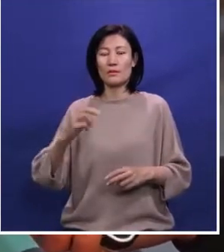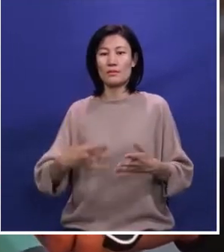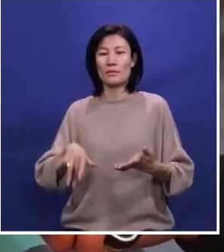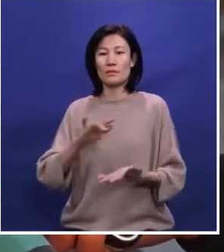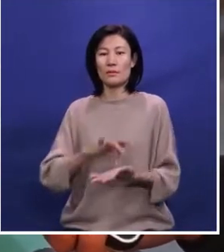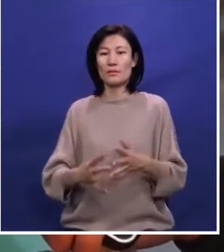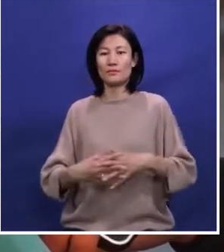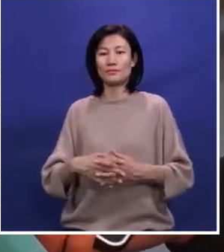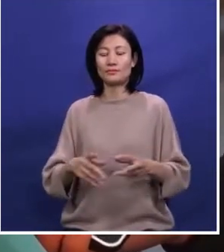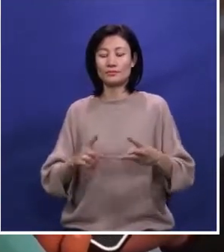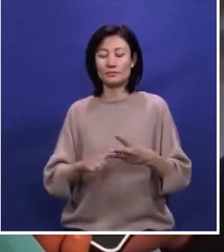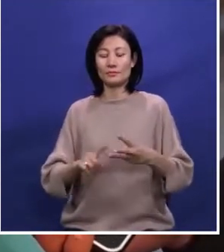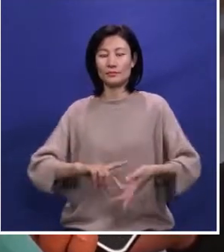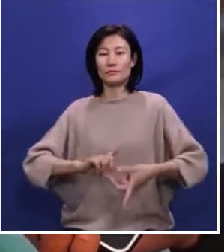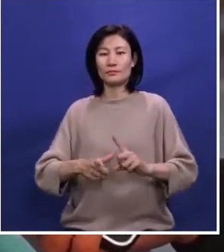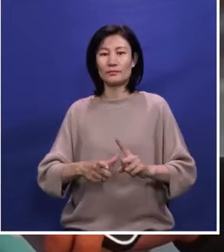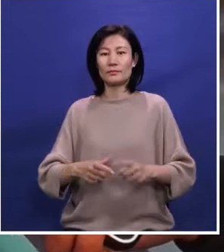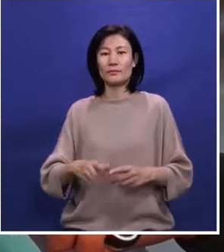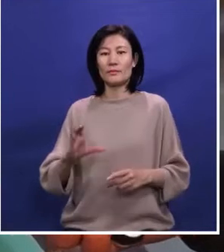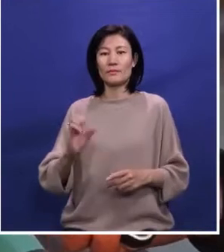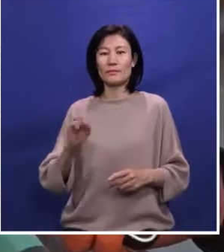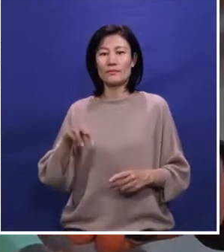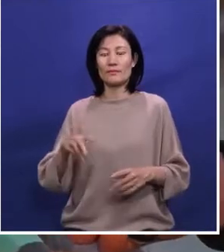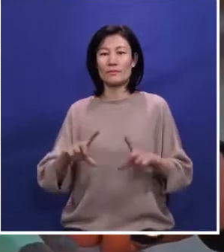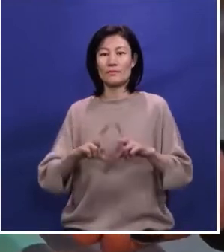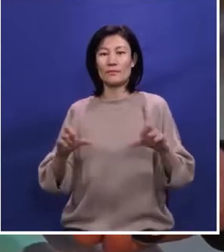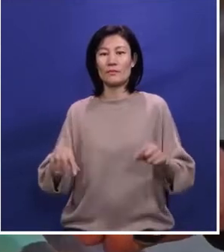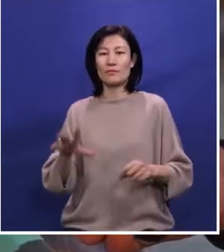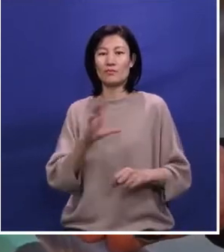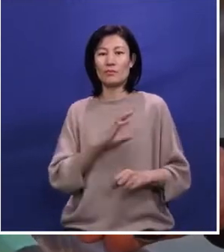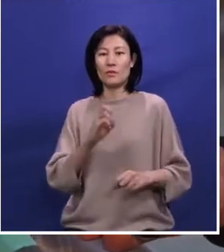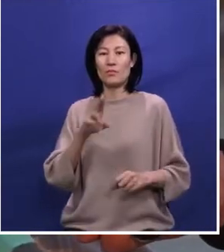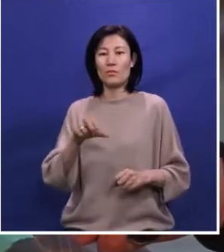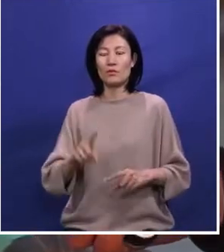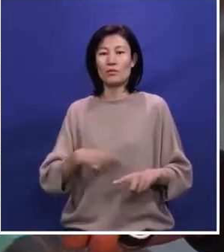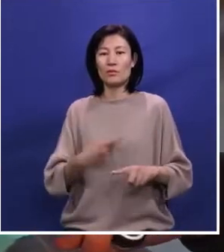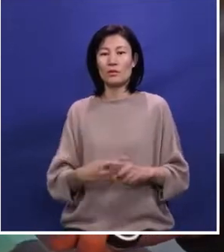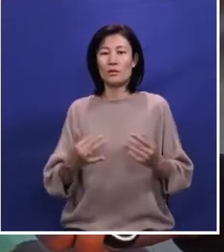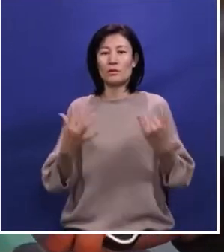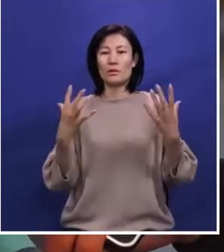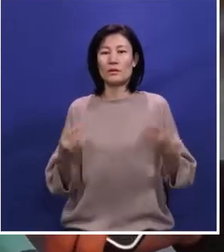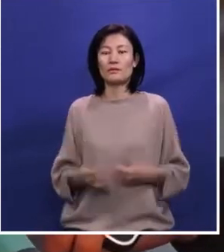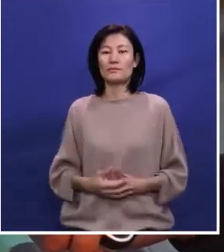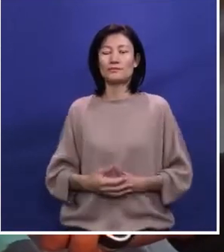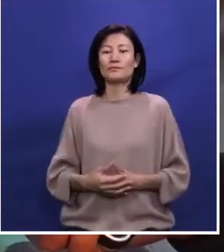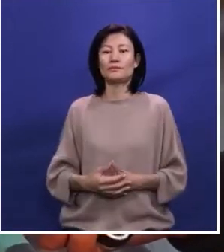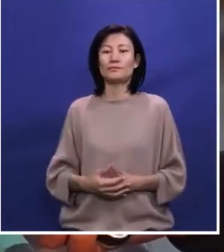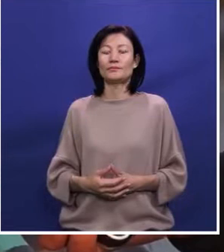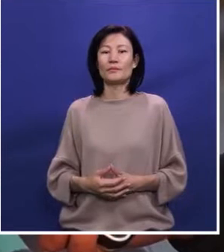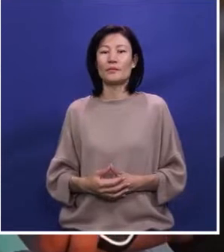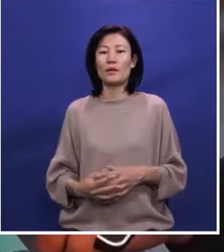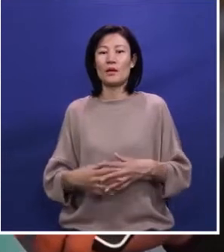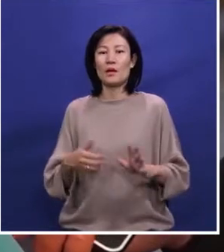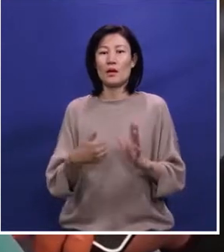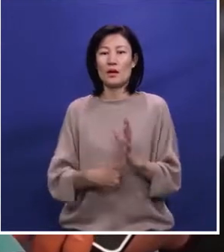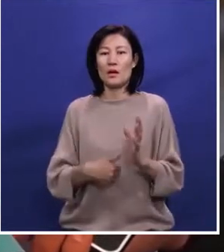қаласында 3 ауысымды болып бар жатқан Самал мөлтек ауданындағы мектеп болатын. Ол жерде қазіргі кезде